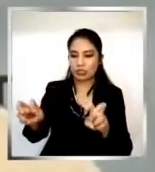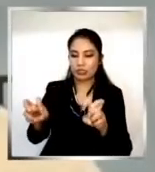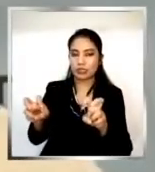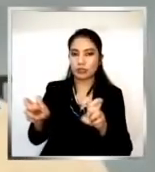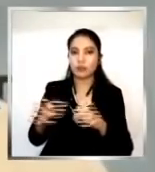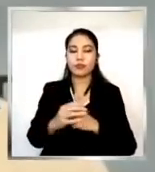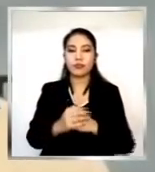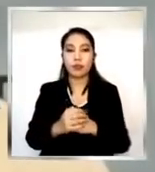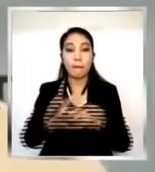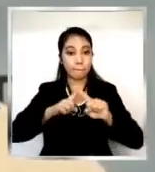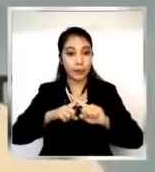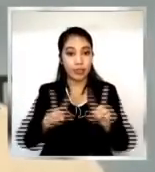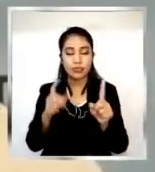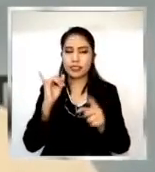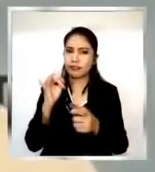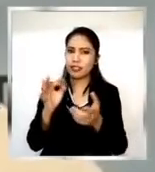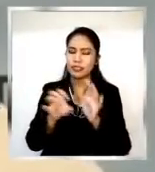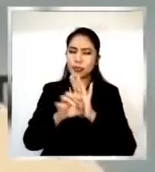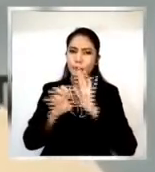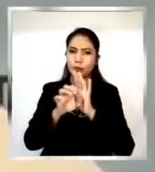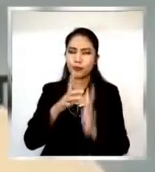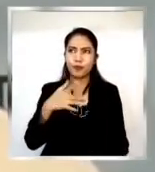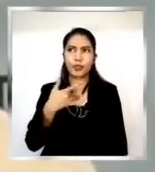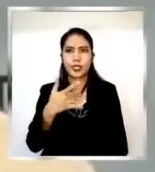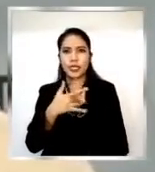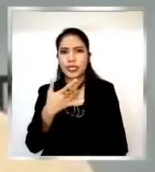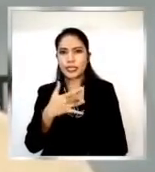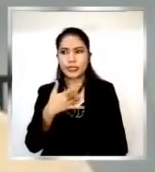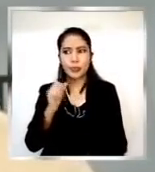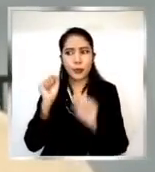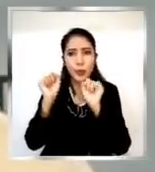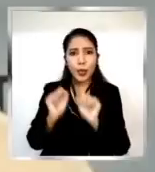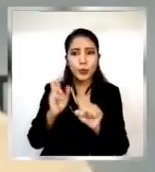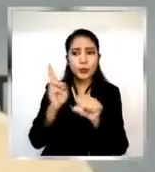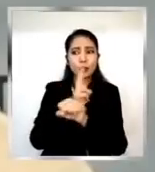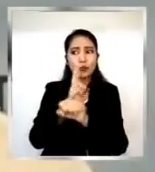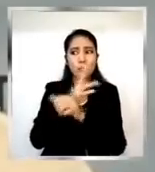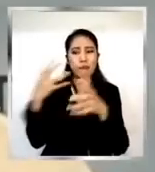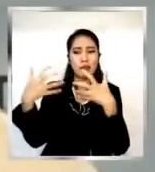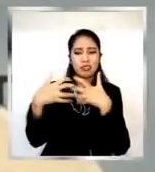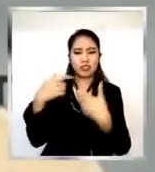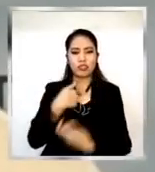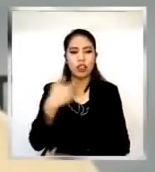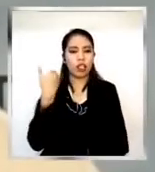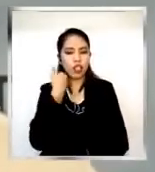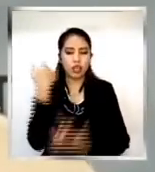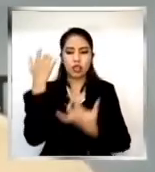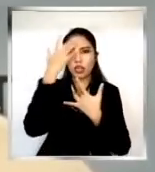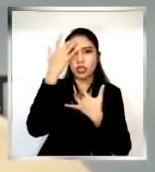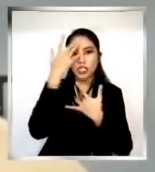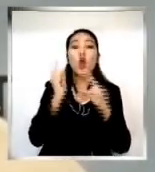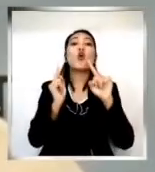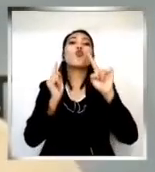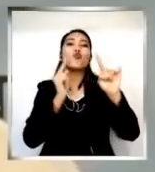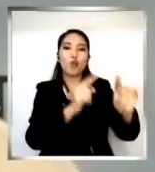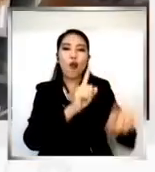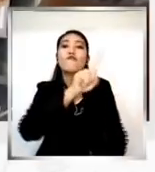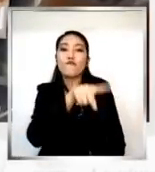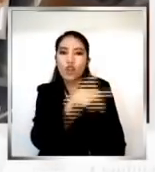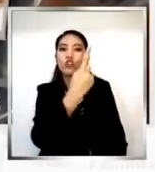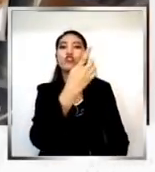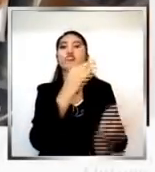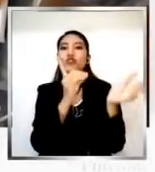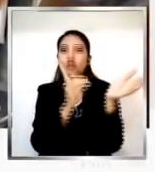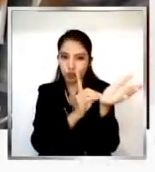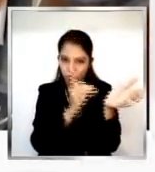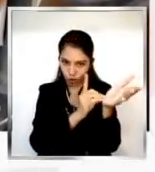siguro kung feeling natin ito ay bagay sa atin, sa nararamdaman natin, pupunta tayo dun sa doktor na gumagamit ng traditional medicine.